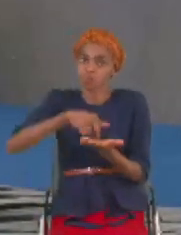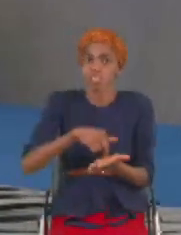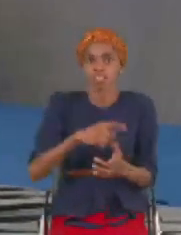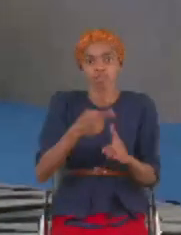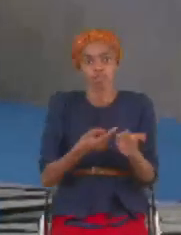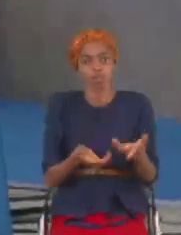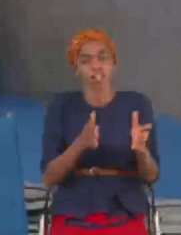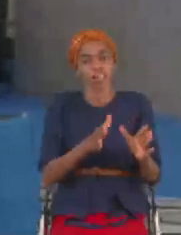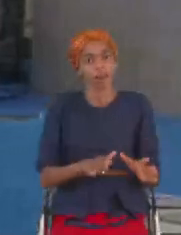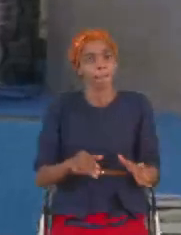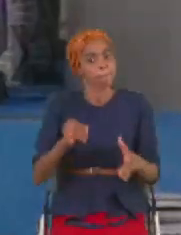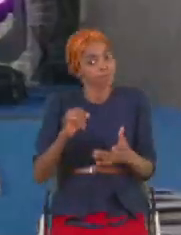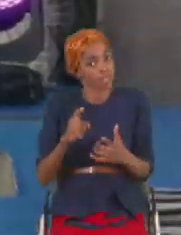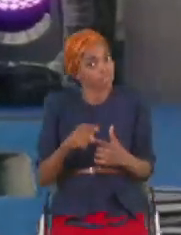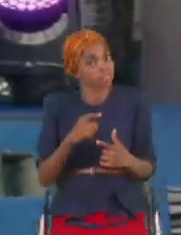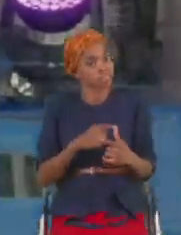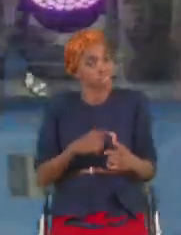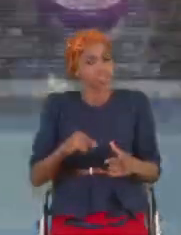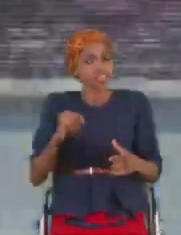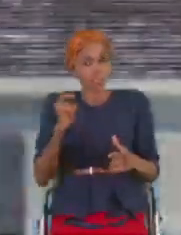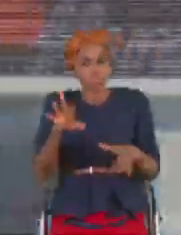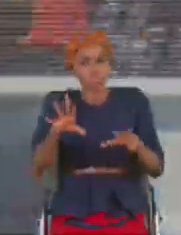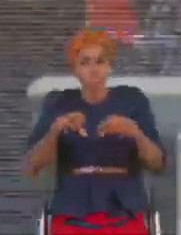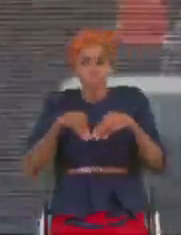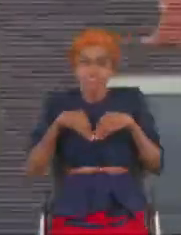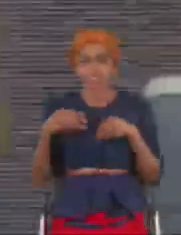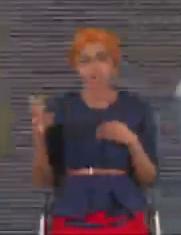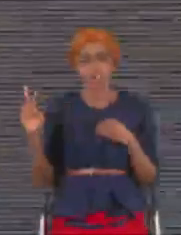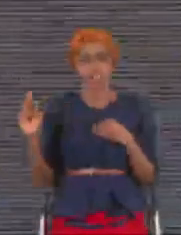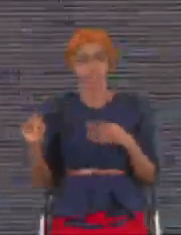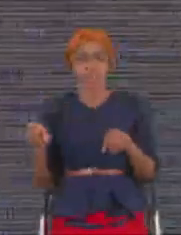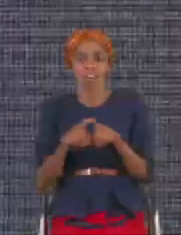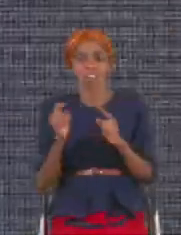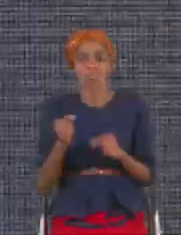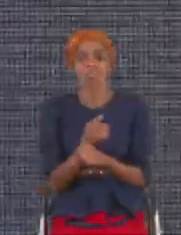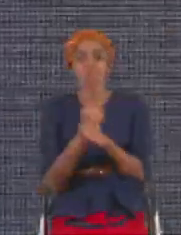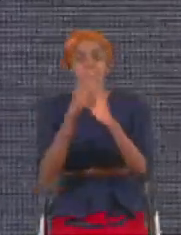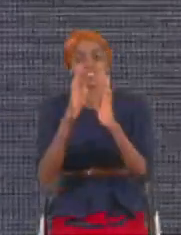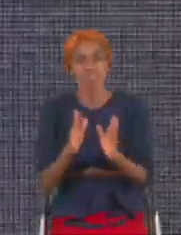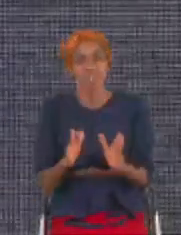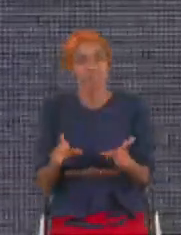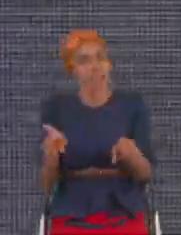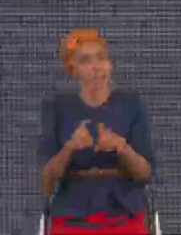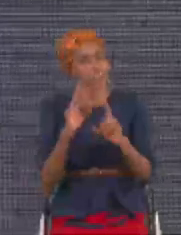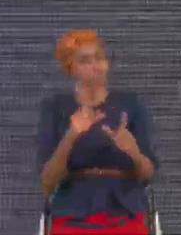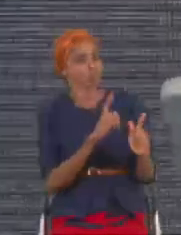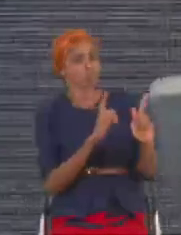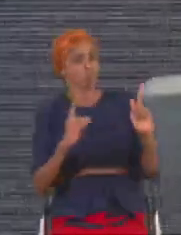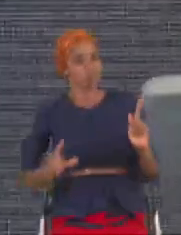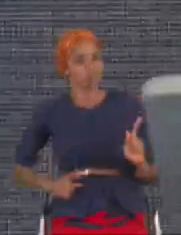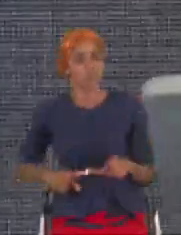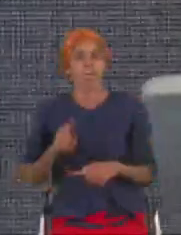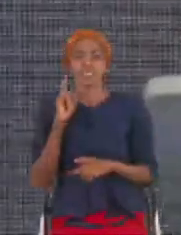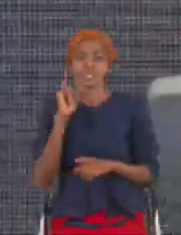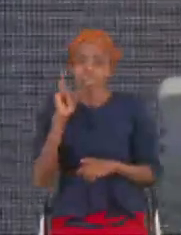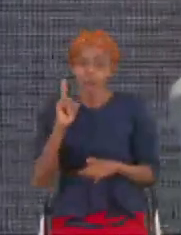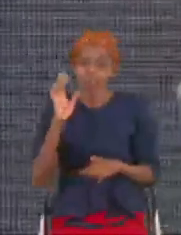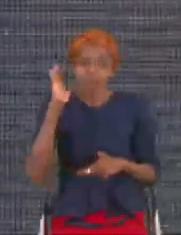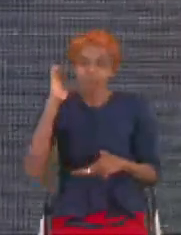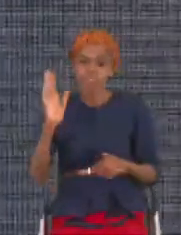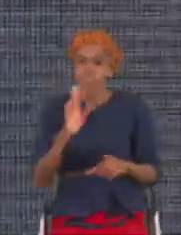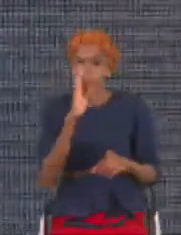ressuscité des morts est maintenant et que tu l'acceptés comme trop souvent comme ton seigneur tu seras